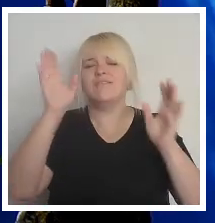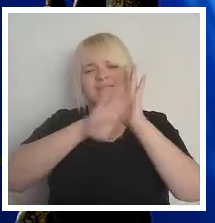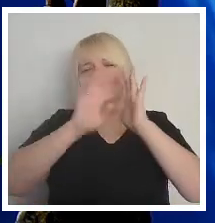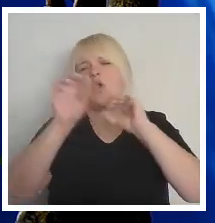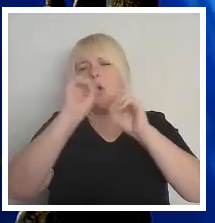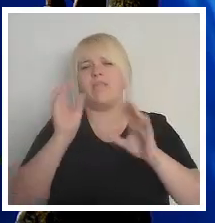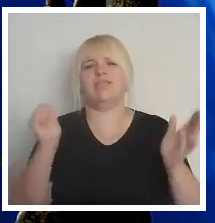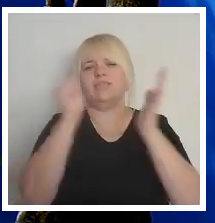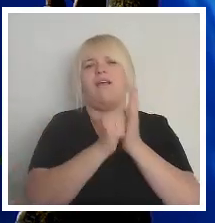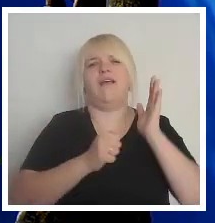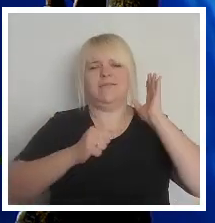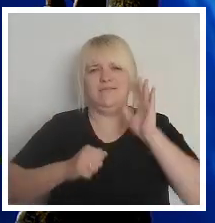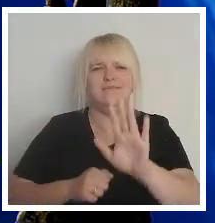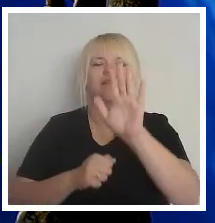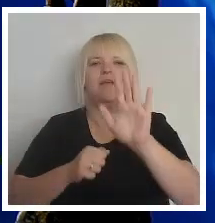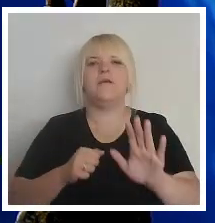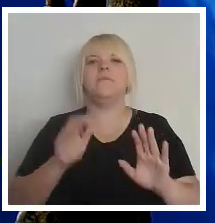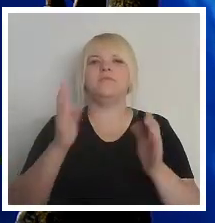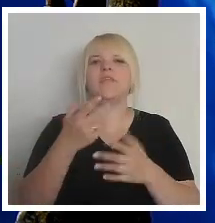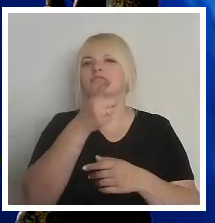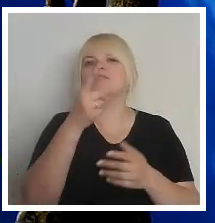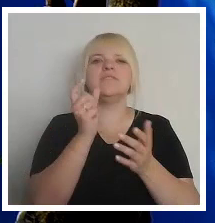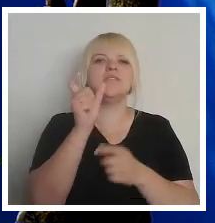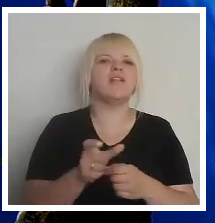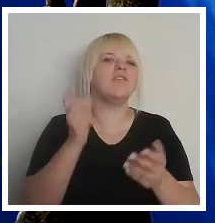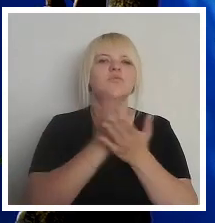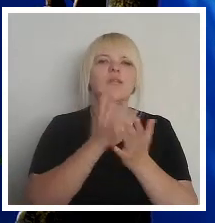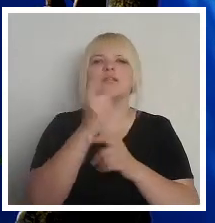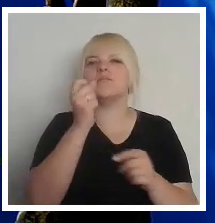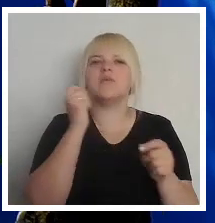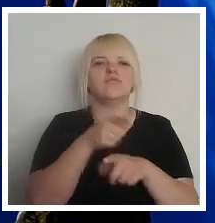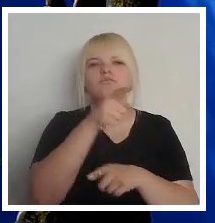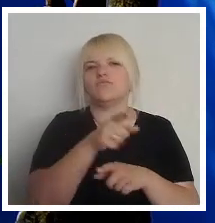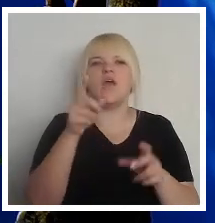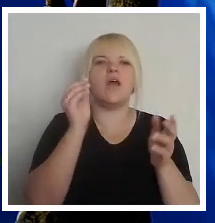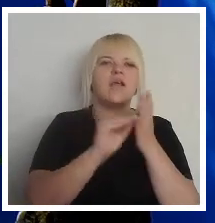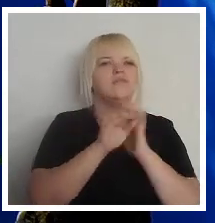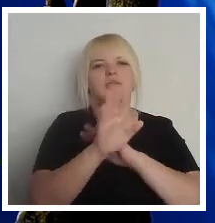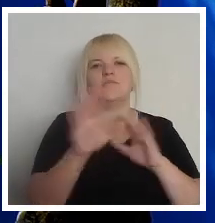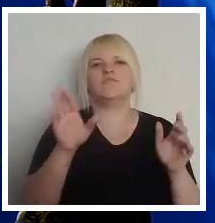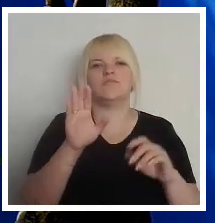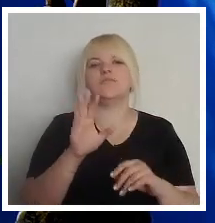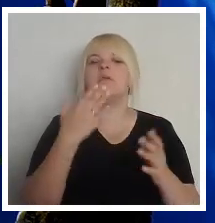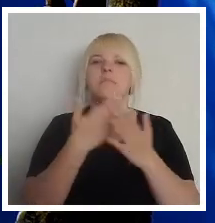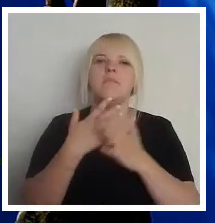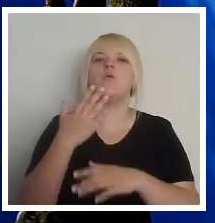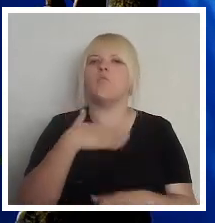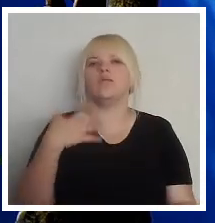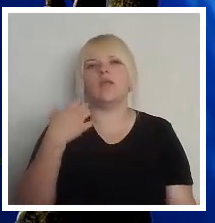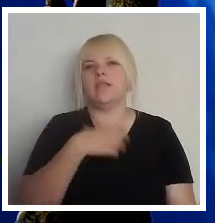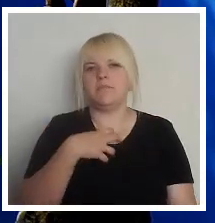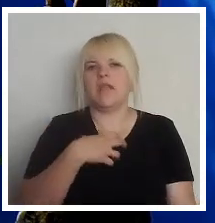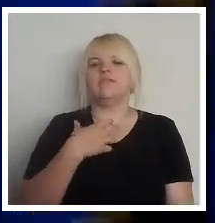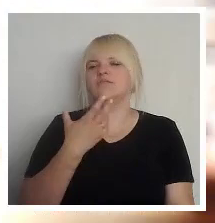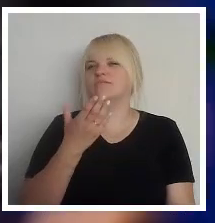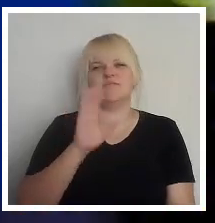kas abonēs kādu maksas rakstu, ja viņam tas nebūs ļoti, ļoti nepieciešams. Un laiks